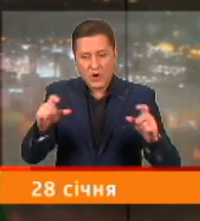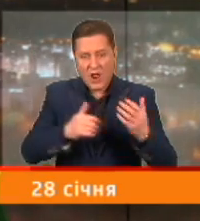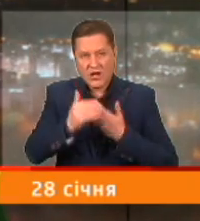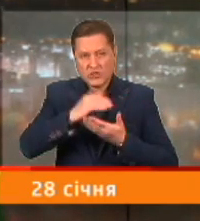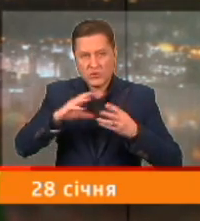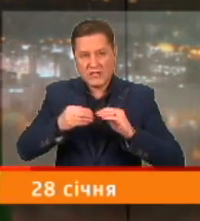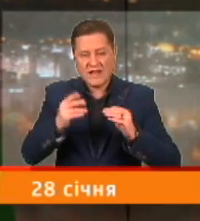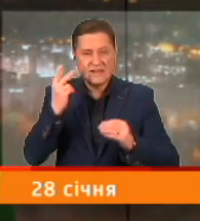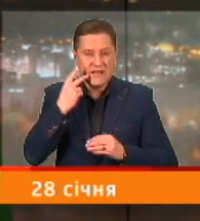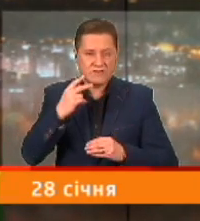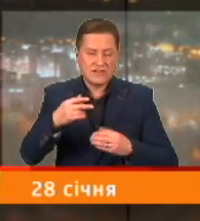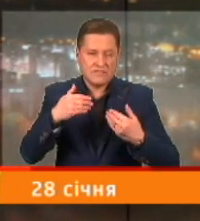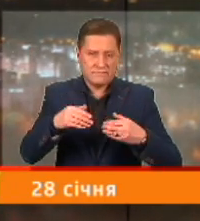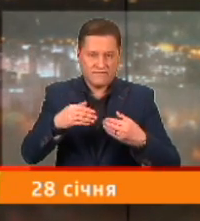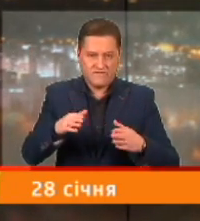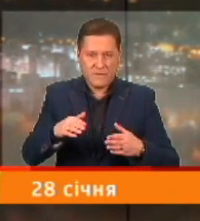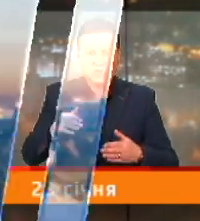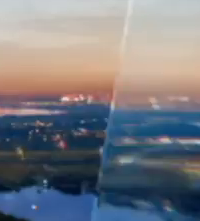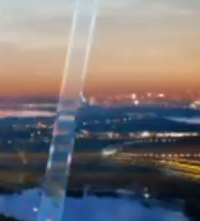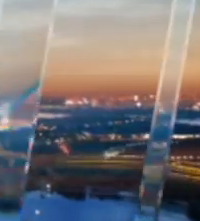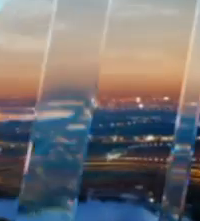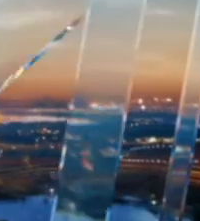Результати, як завжди, у вікнах о 22-й.